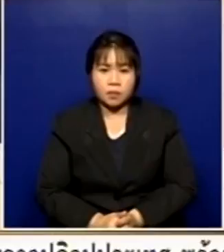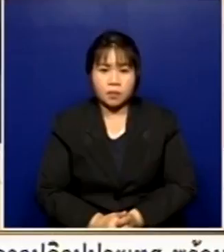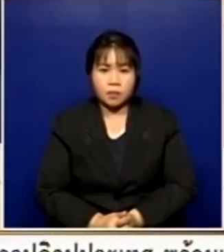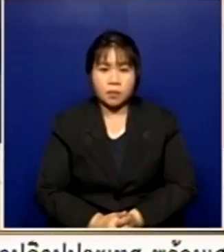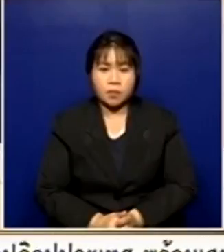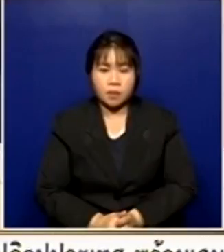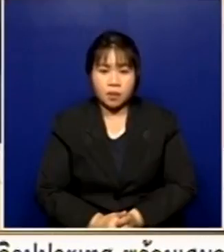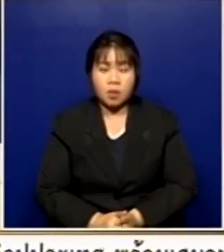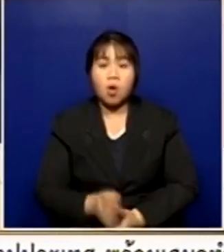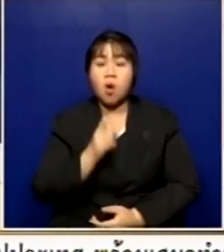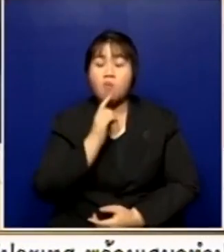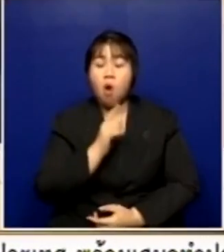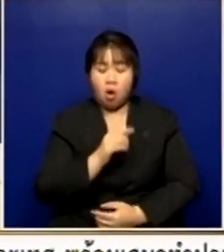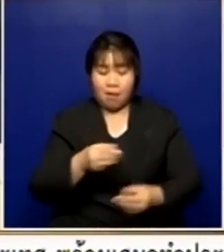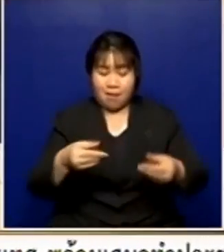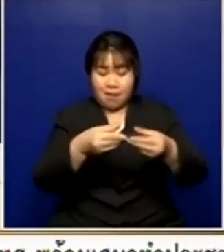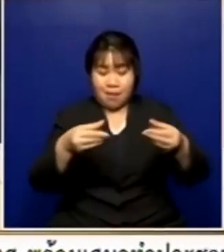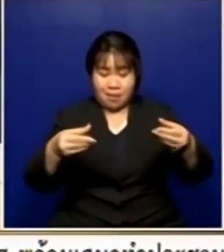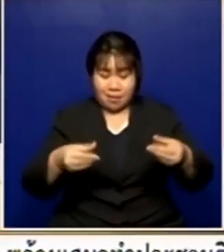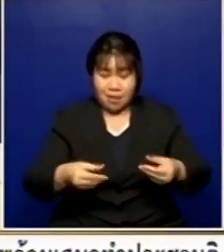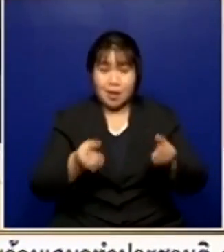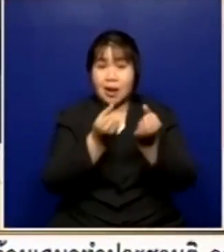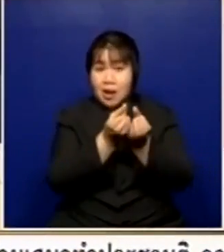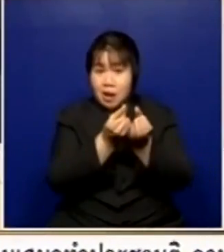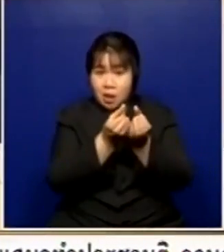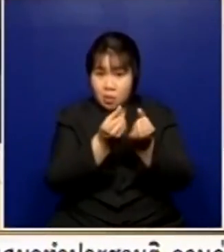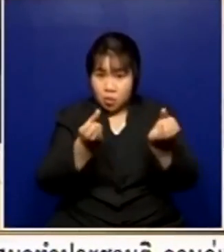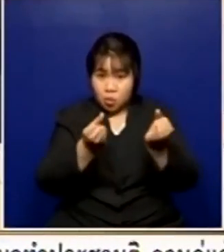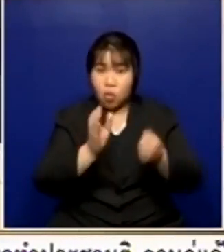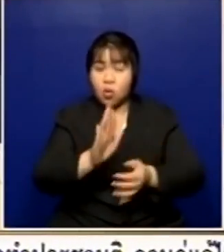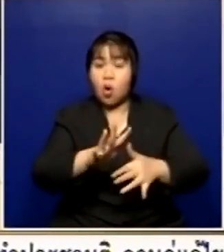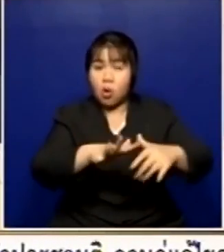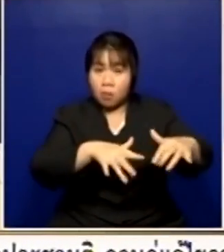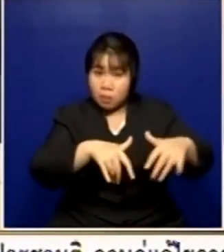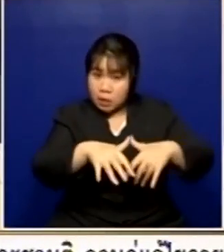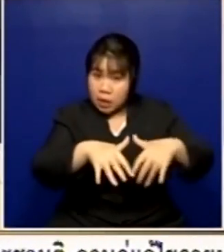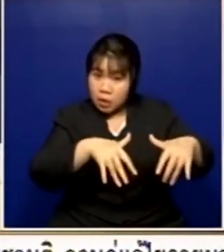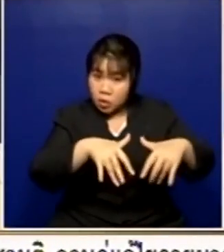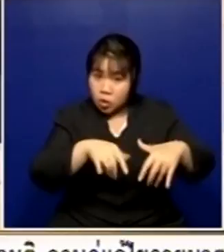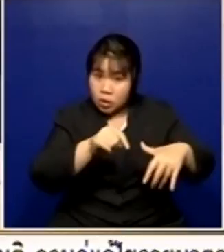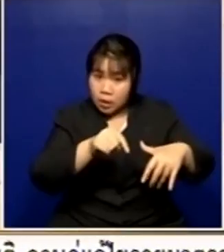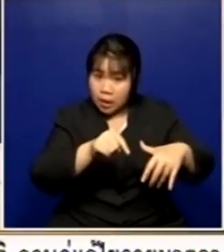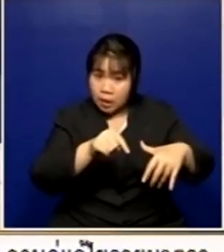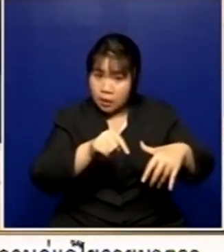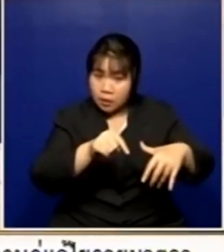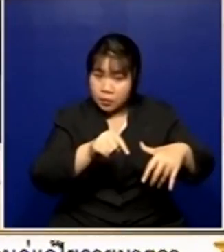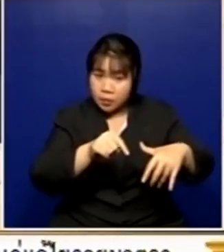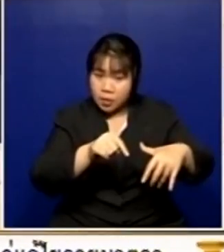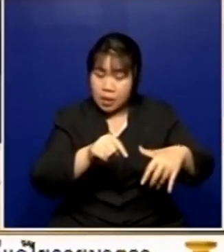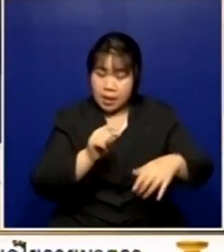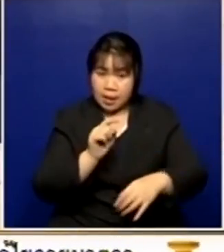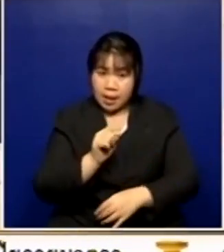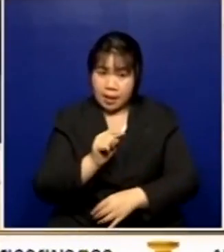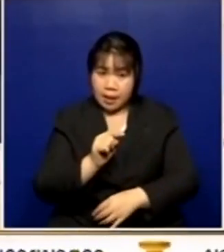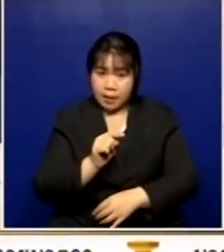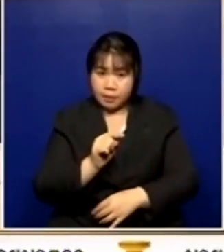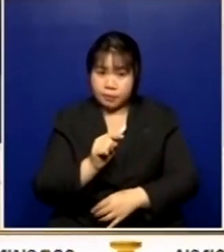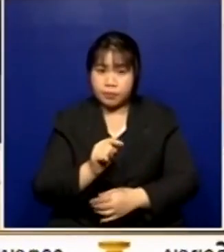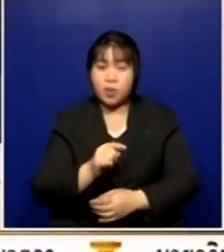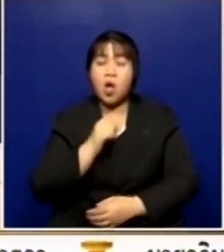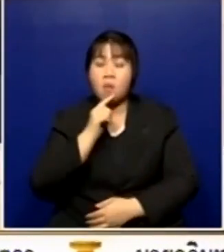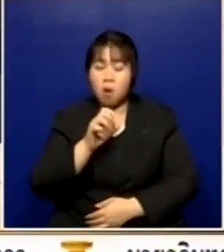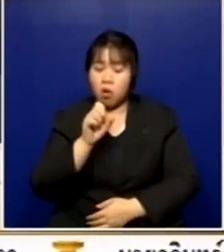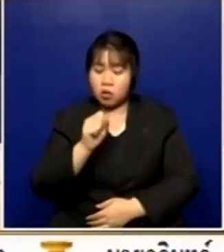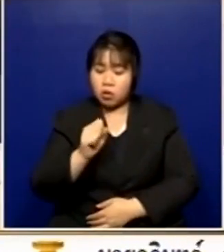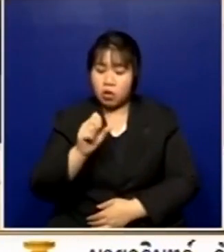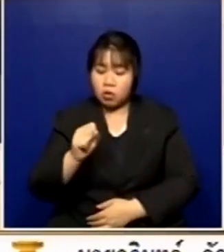ภาพพญายนต์ไม่ได้ห้ามซอย